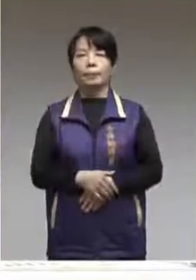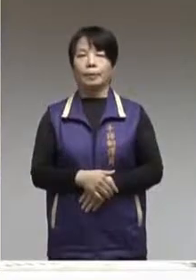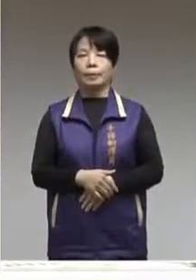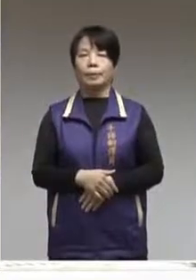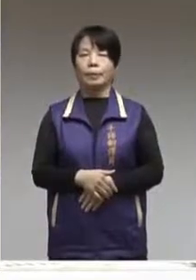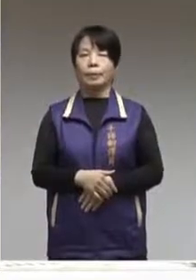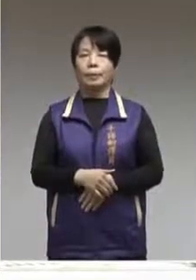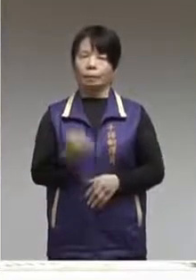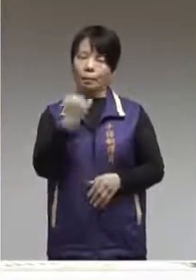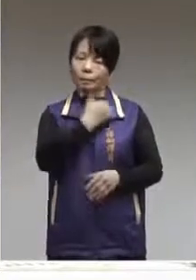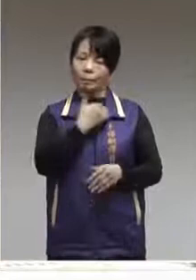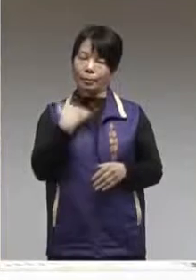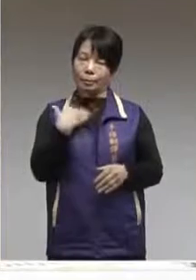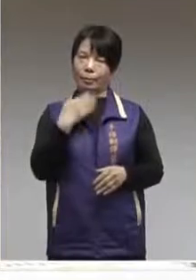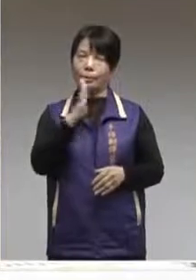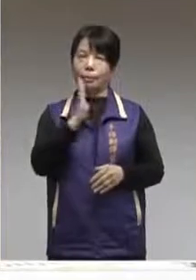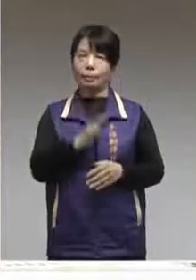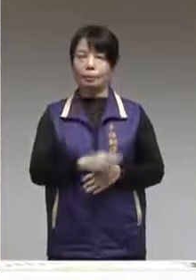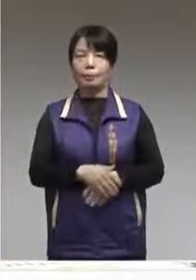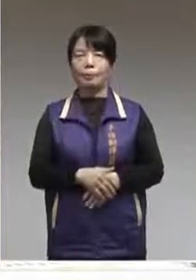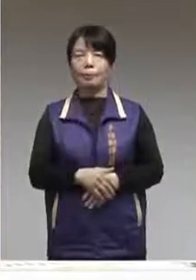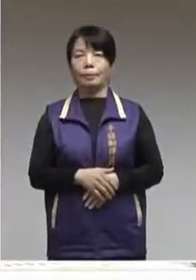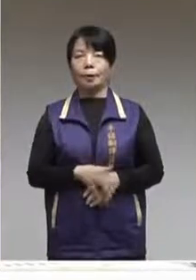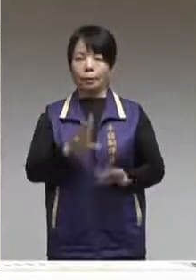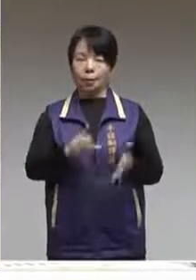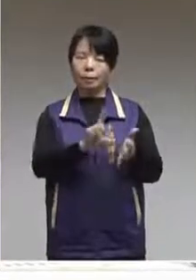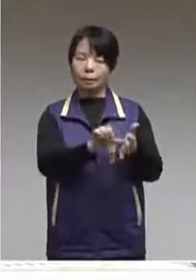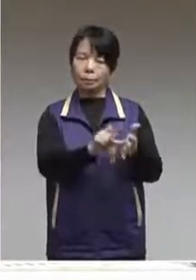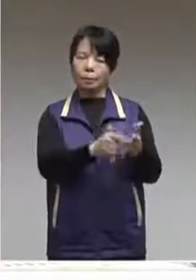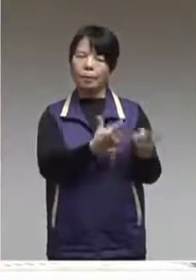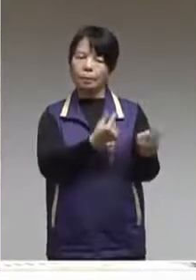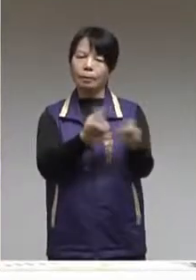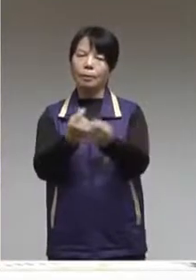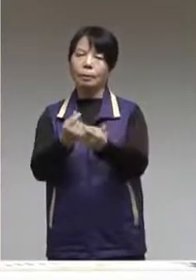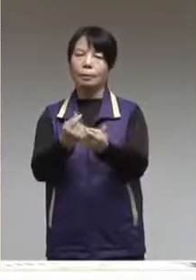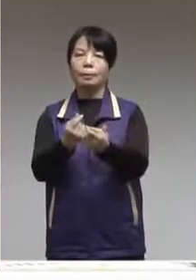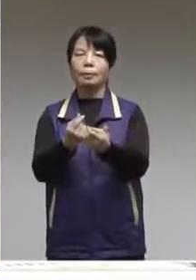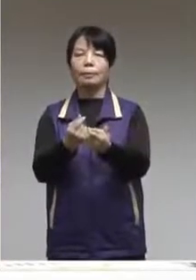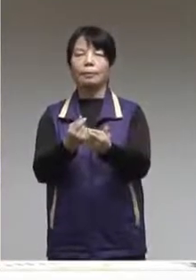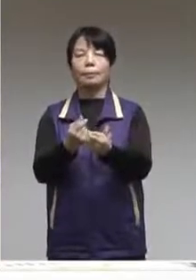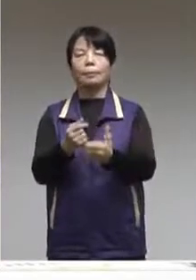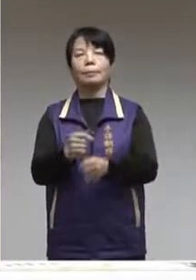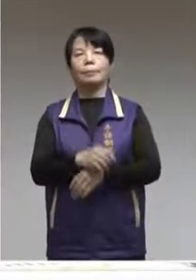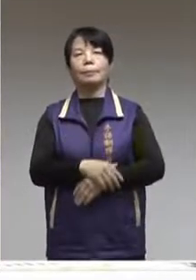也许啦，哈，这个我不知道，也许是不是同步在进行，这个我们现在不清楚。好，